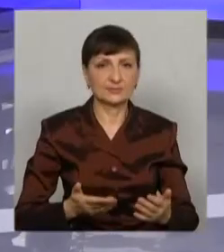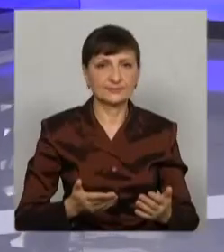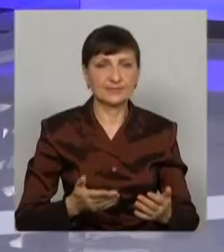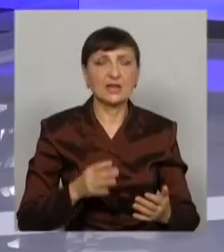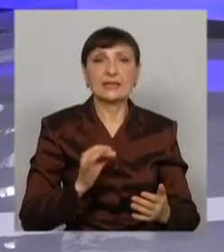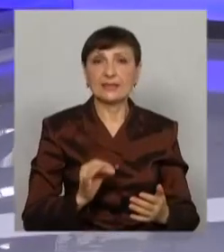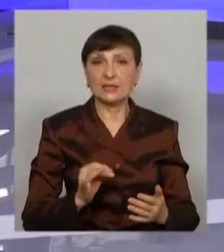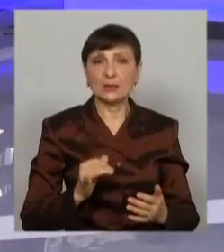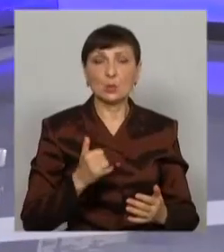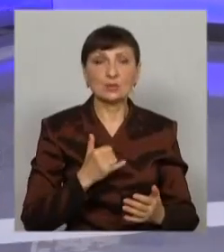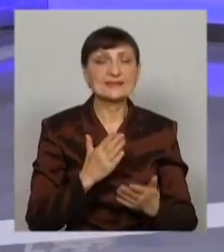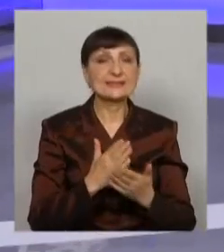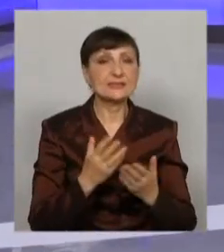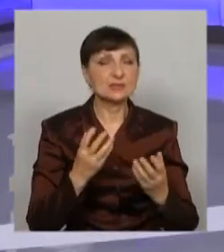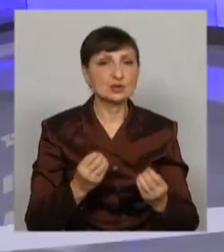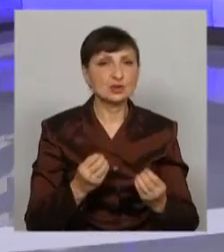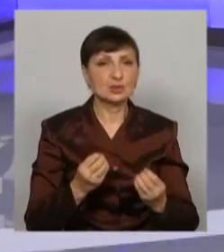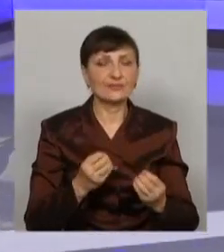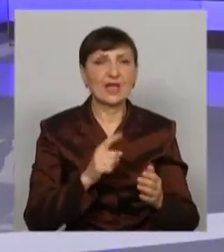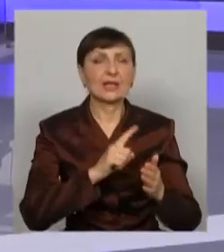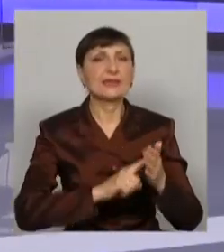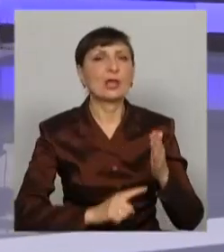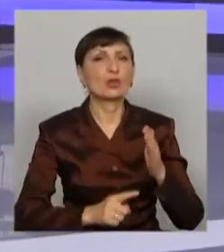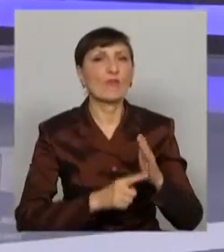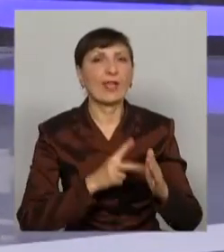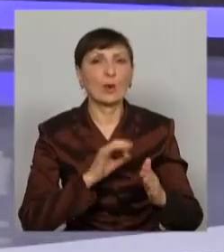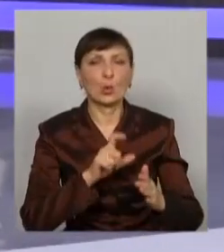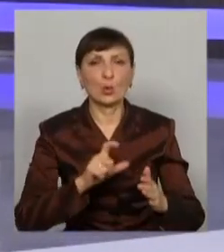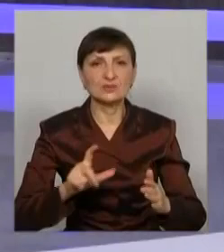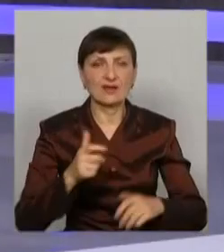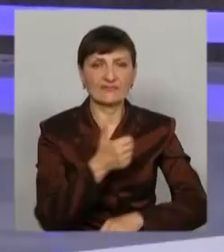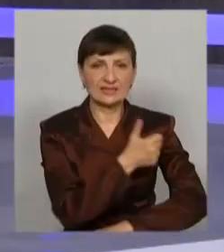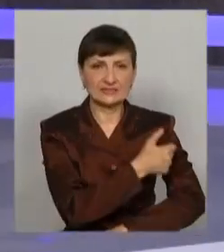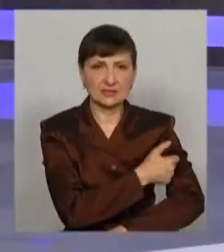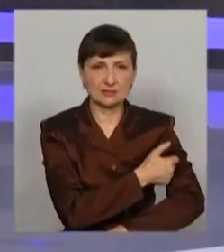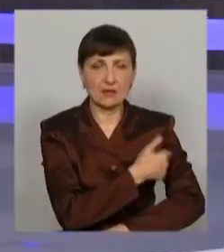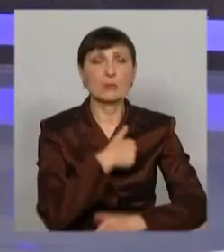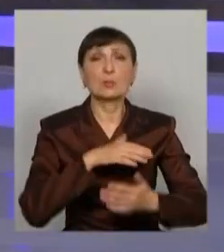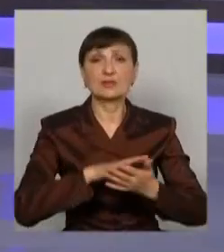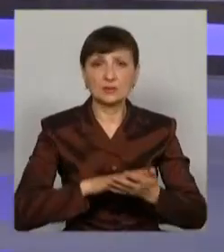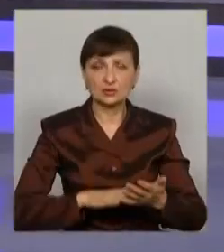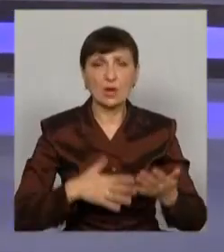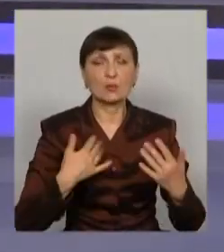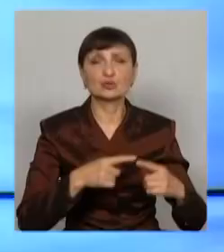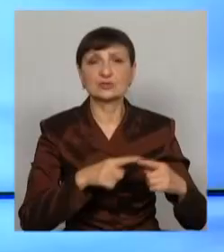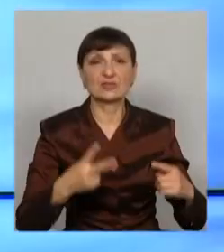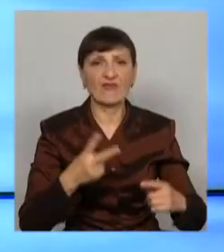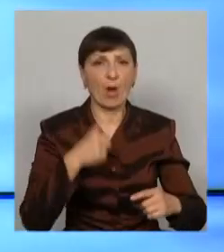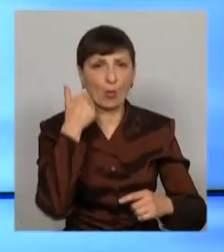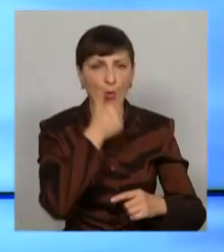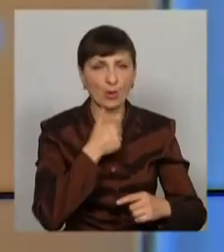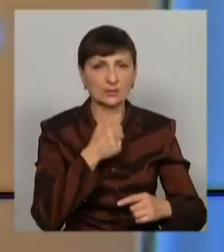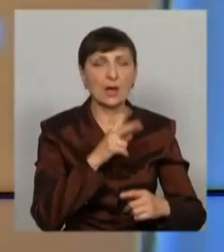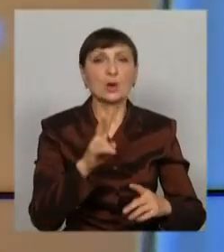И у нас еще есть недоверие у населения к вакцинации, хотя мы продолжаем его уже второй год.